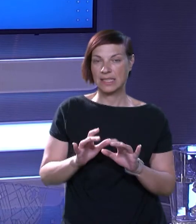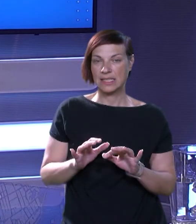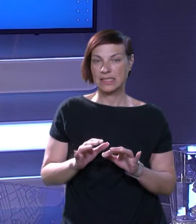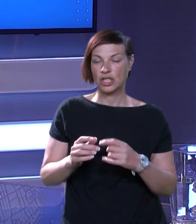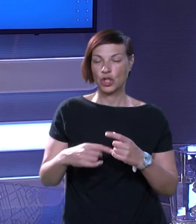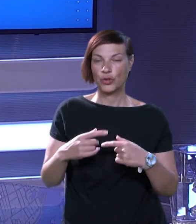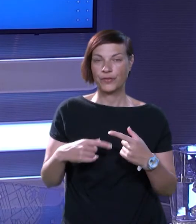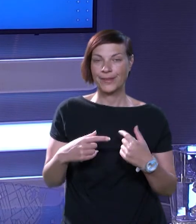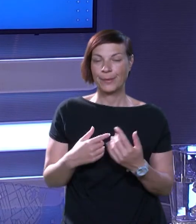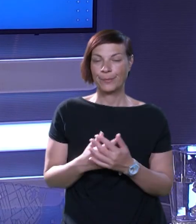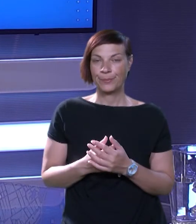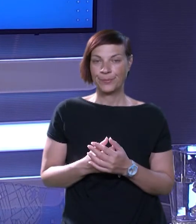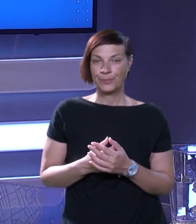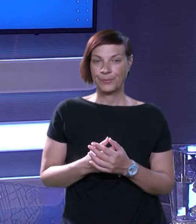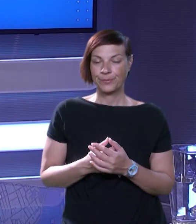digitalizirano, film.